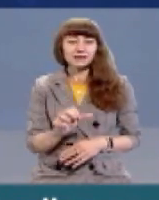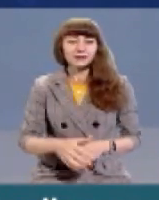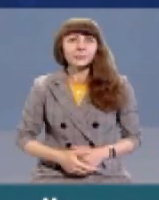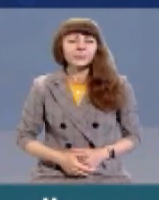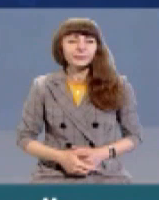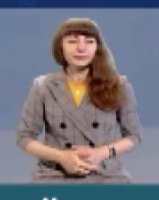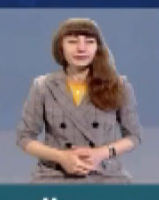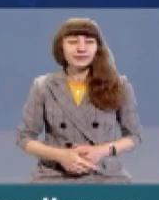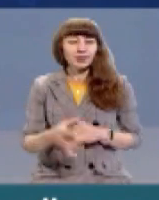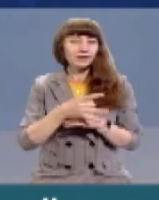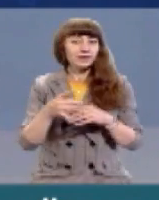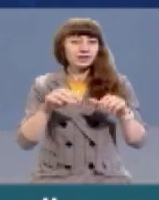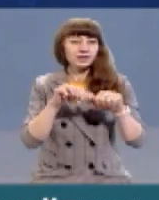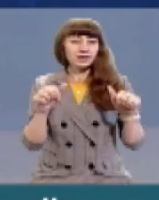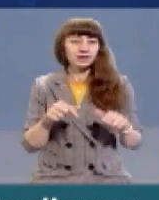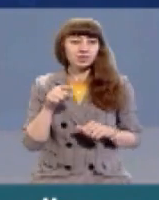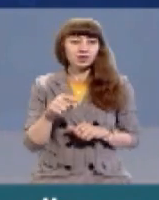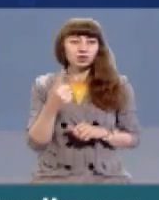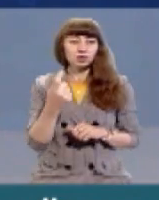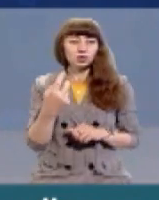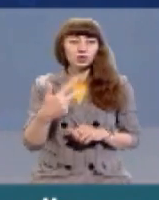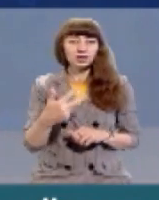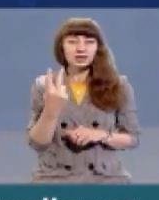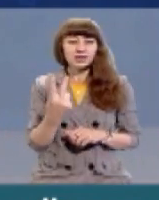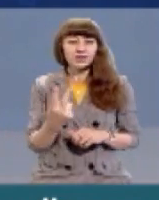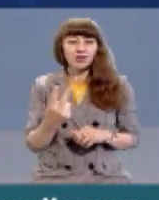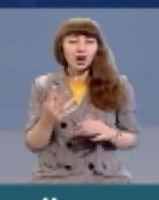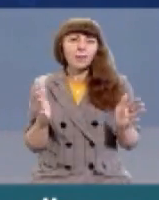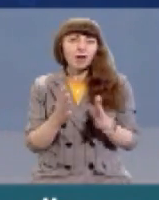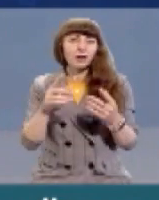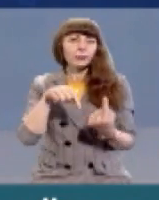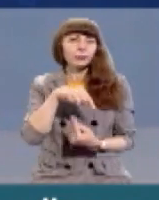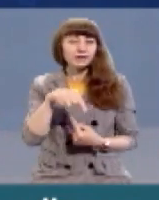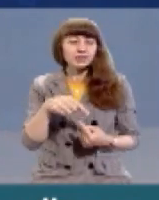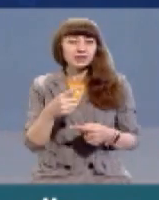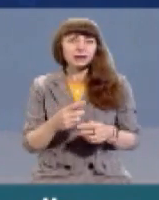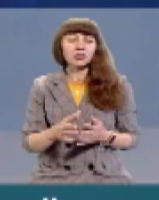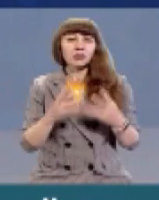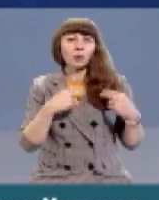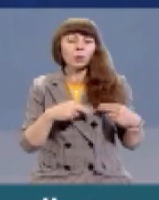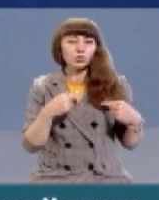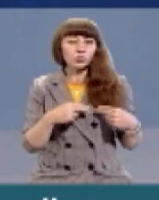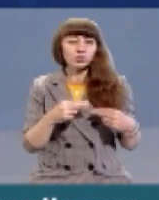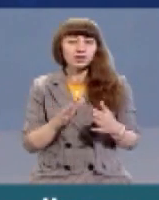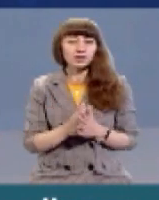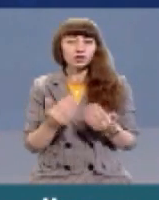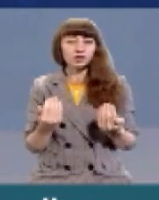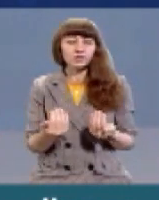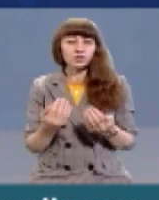В районе зарегистрировано 1132 субъекта малого предпринимательства. Доля действующих